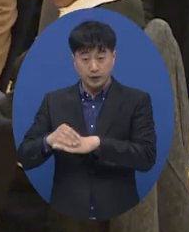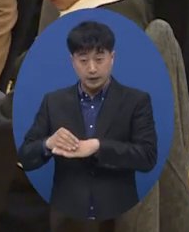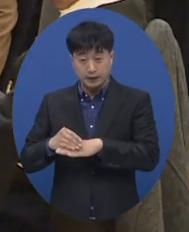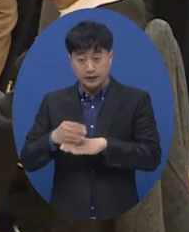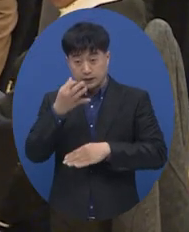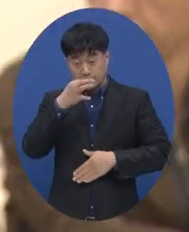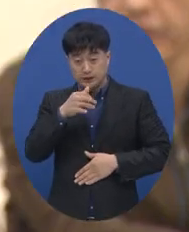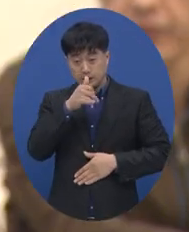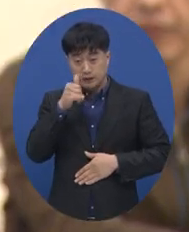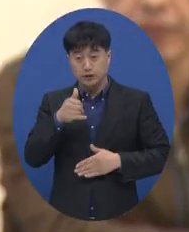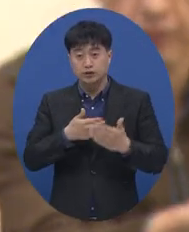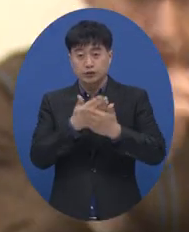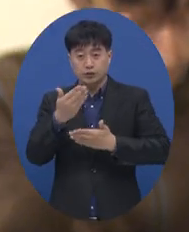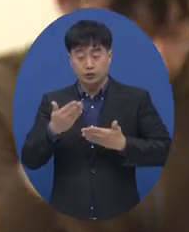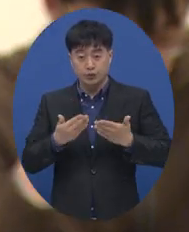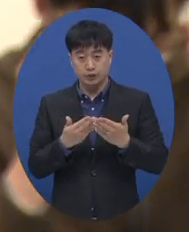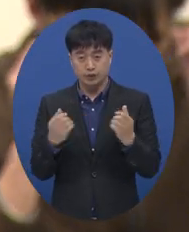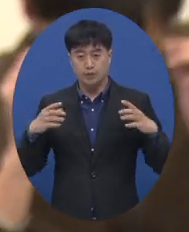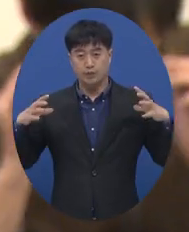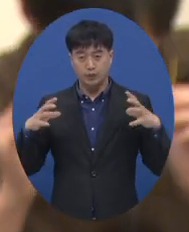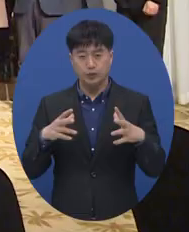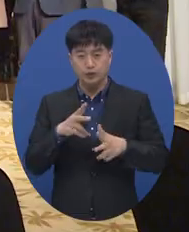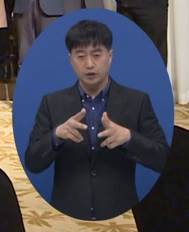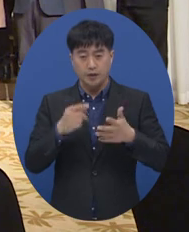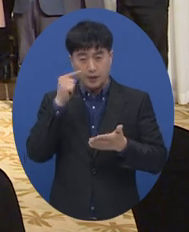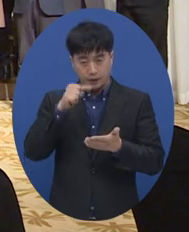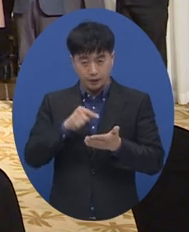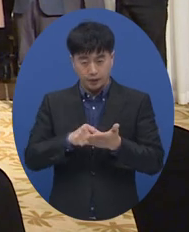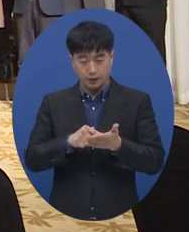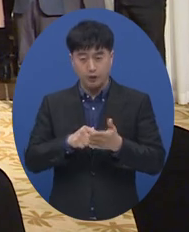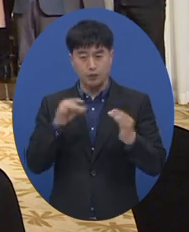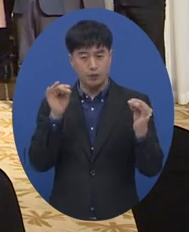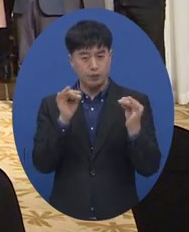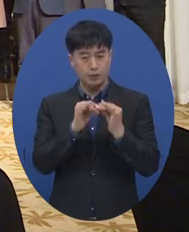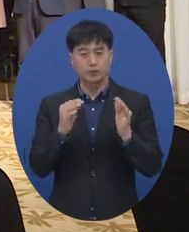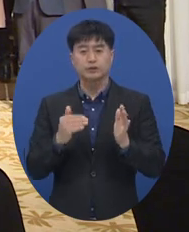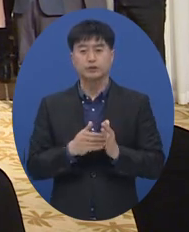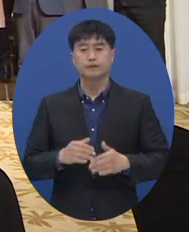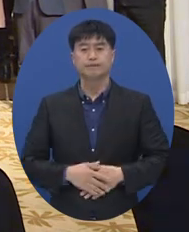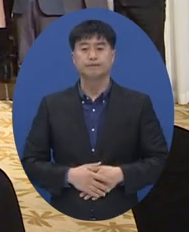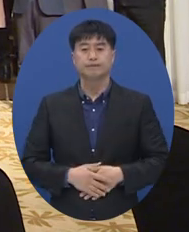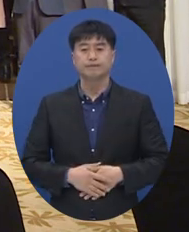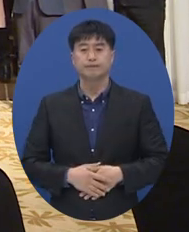남북교류협력 사업을 발굴해 나가야 하는데 공감했습니다. 경기도TV 김태희입니다.